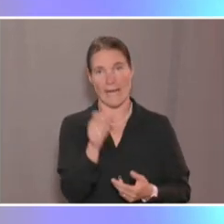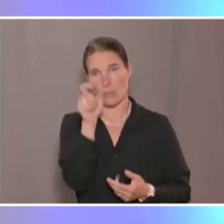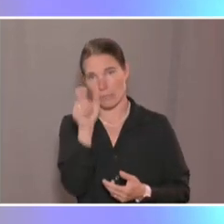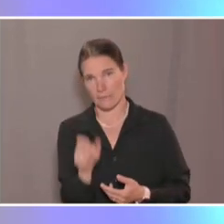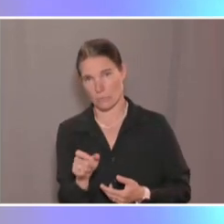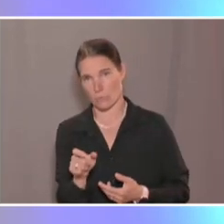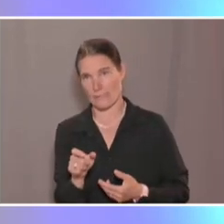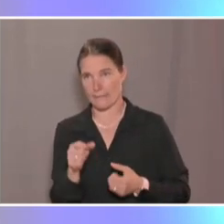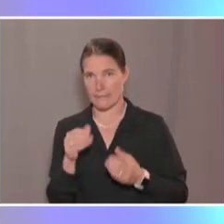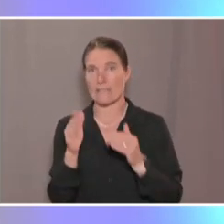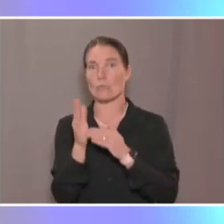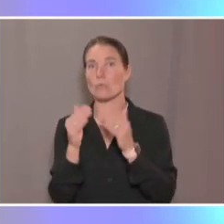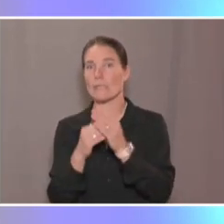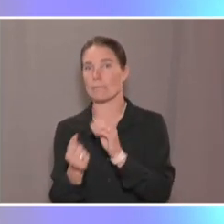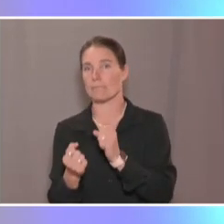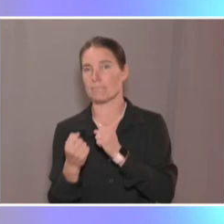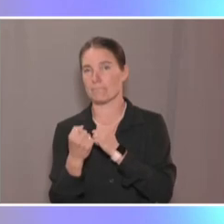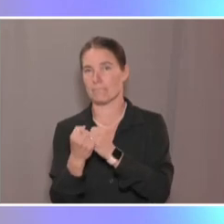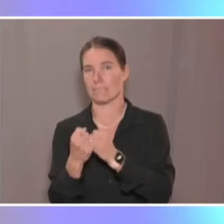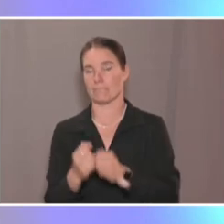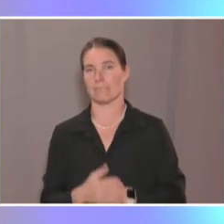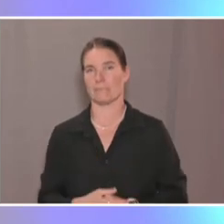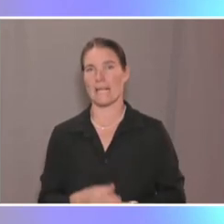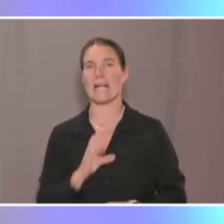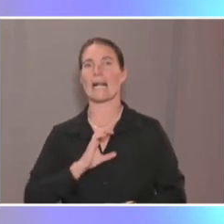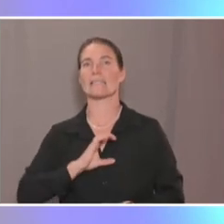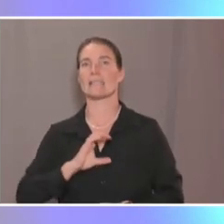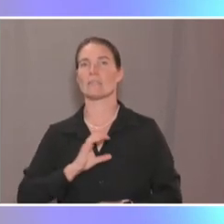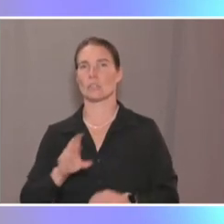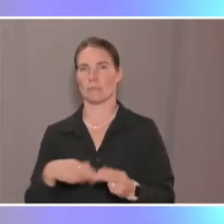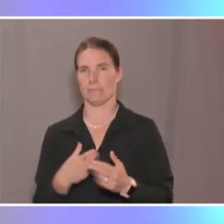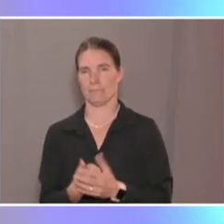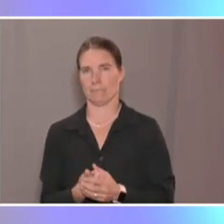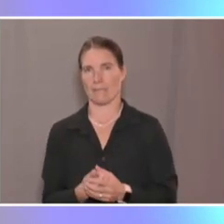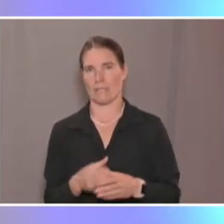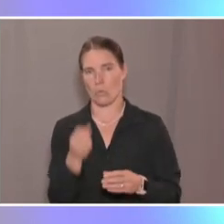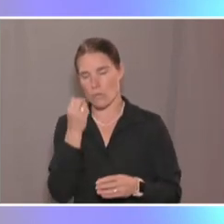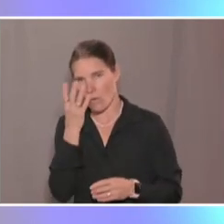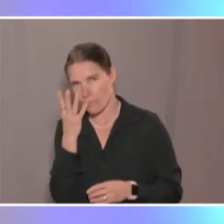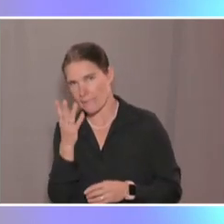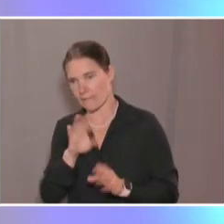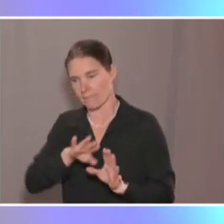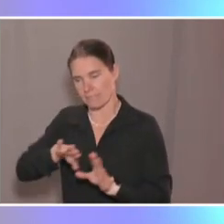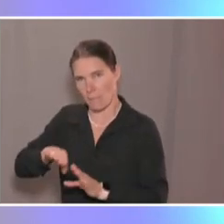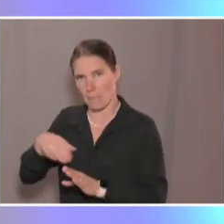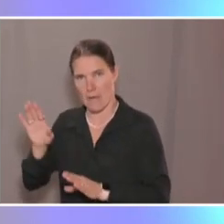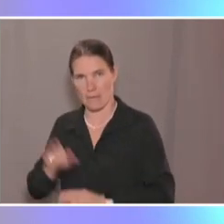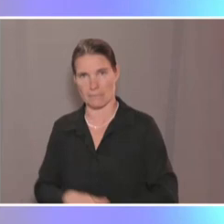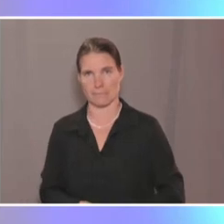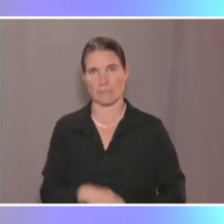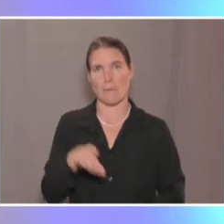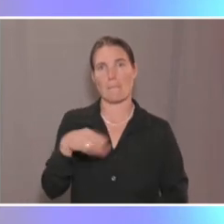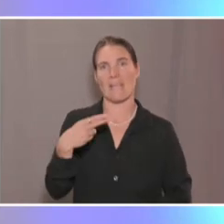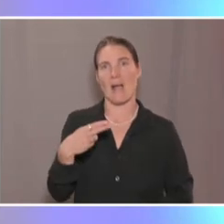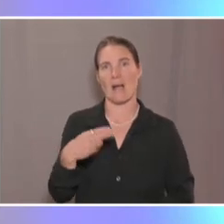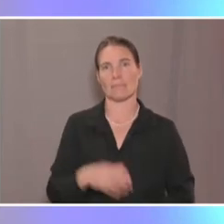systemtragend karrieristisch zu bezeichnen. Das bedeutet, anfangs dominierten die Unauffälligen und Angepassten. Die PH wuchs